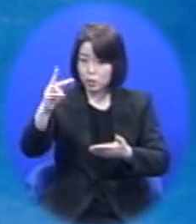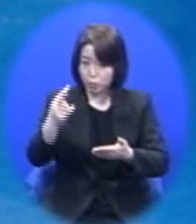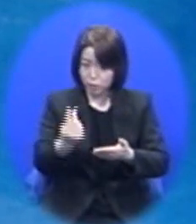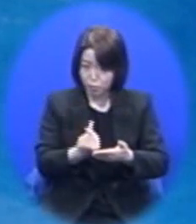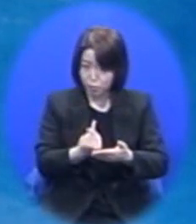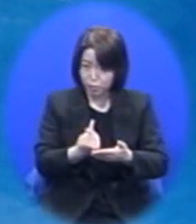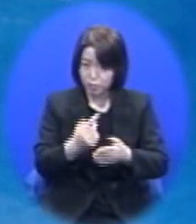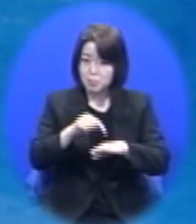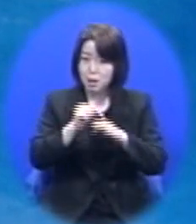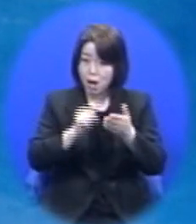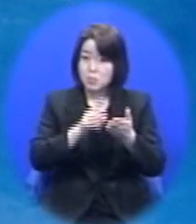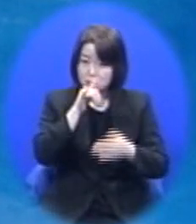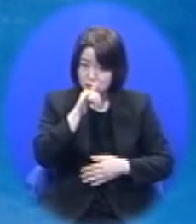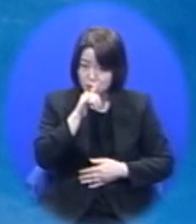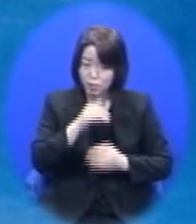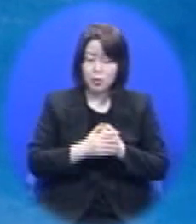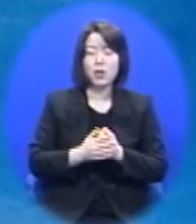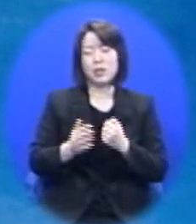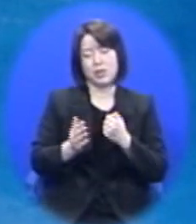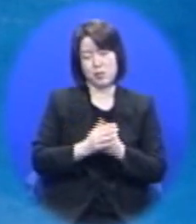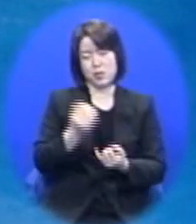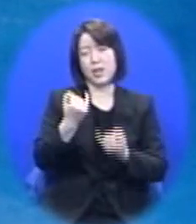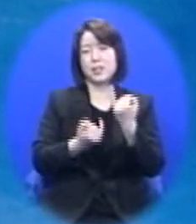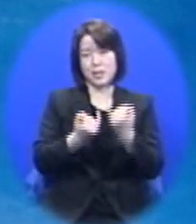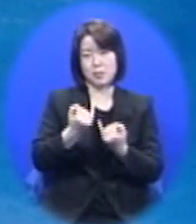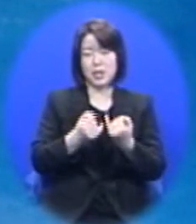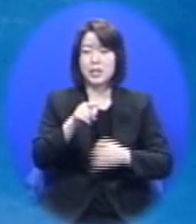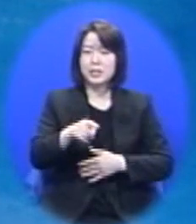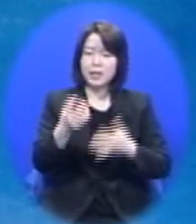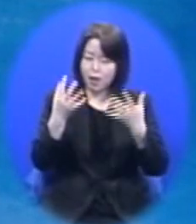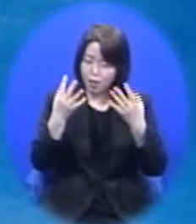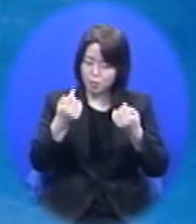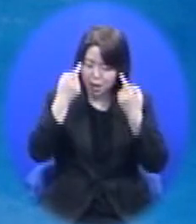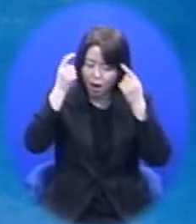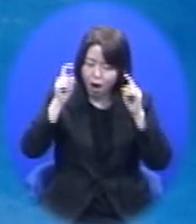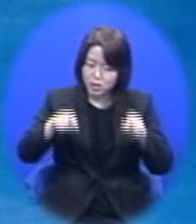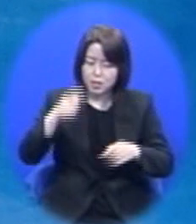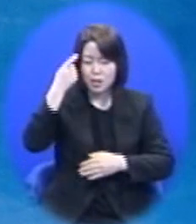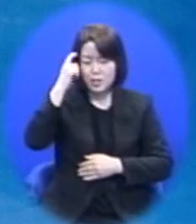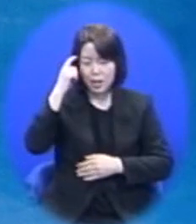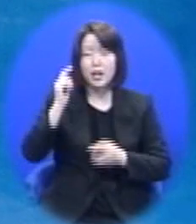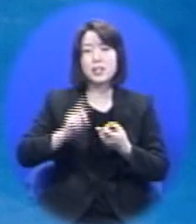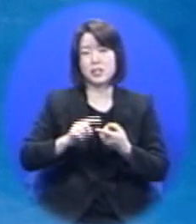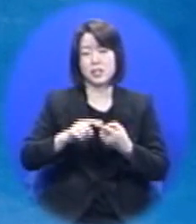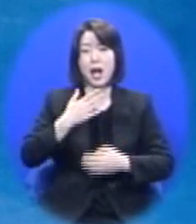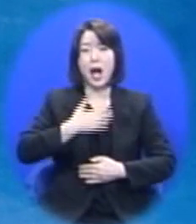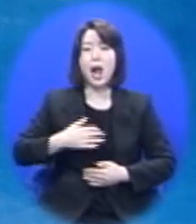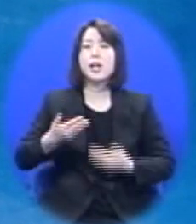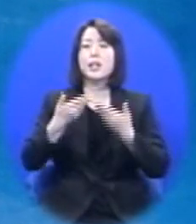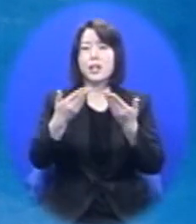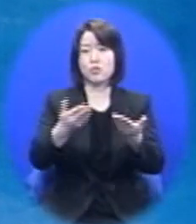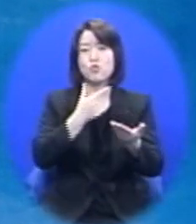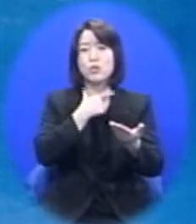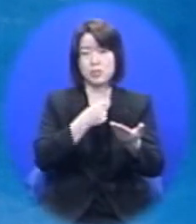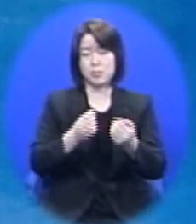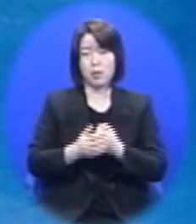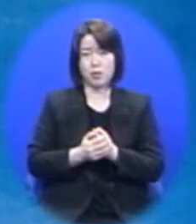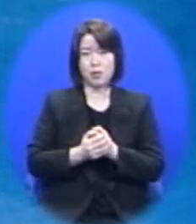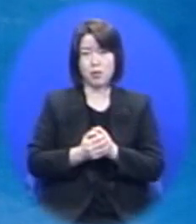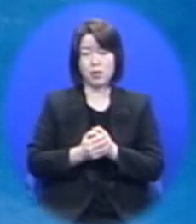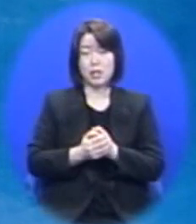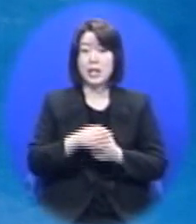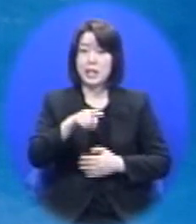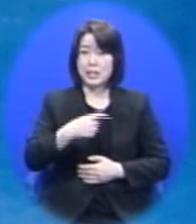하는군요. 그래서 자매님에게 그게 얼마나 어리석은 생각인가를 알게 해주고 싶어서 제가